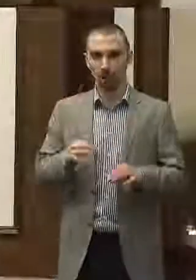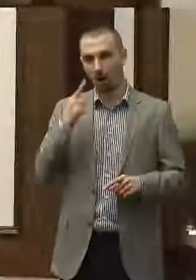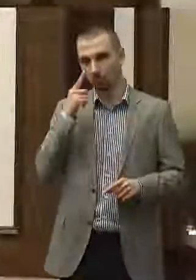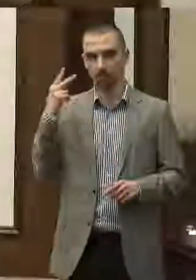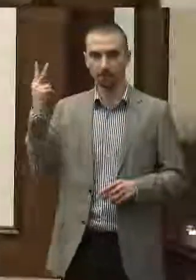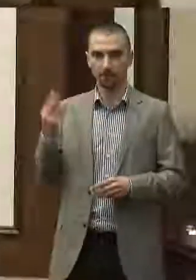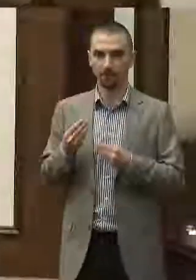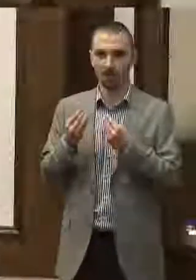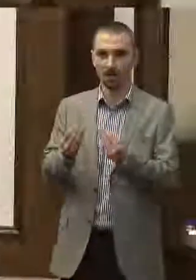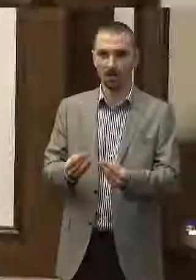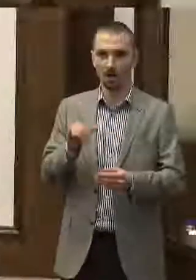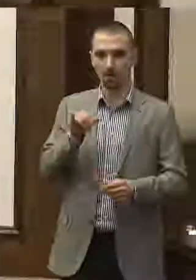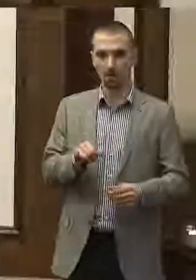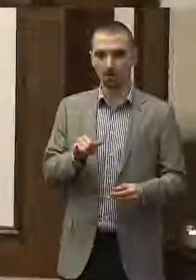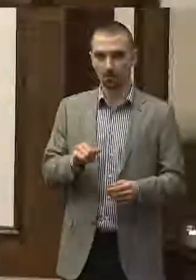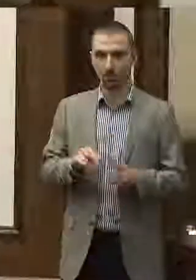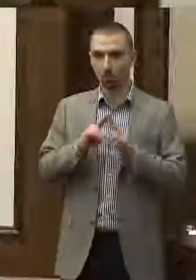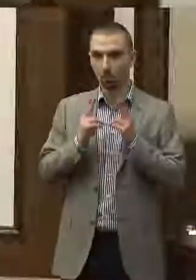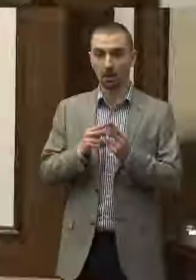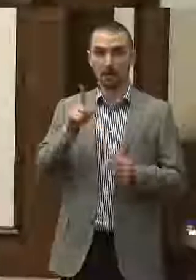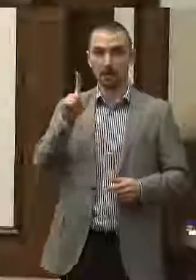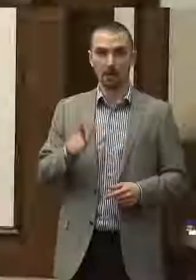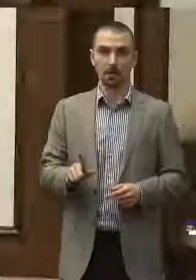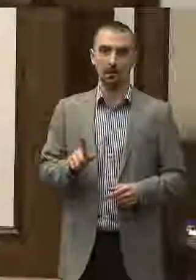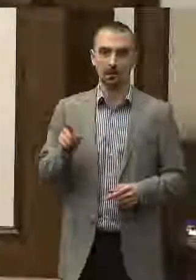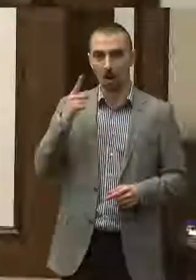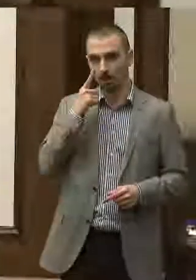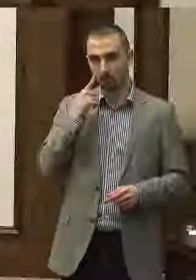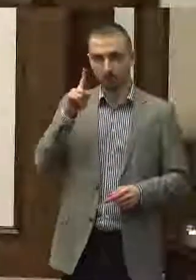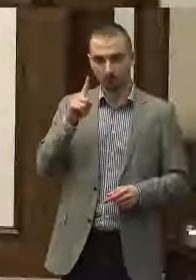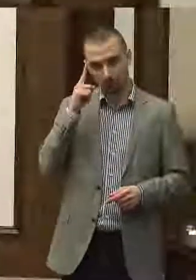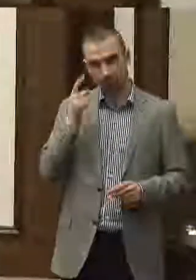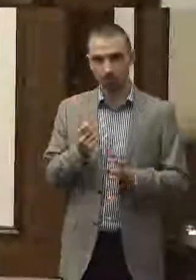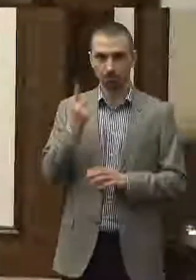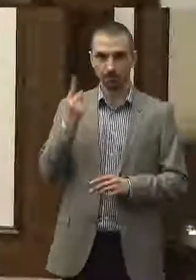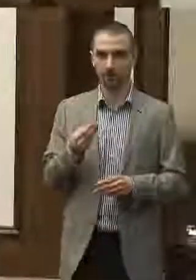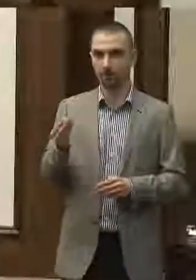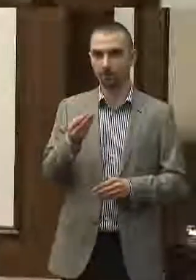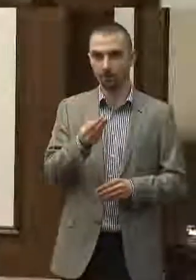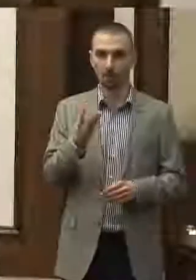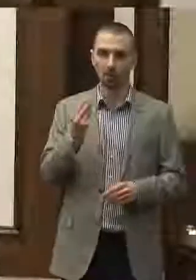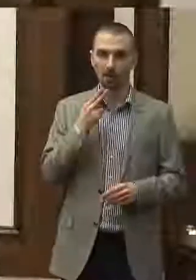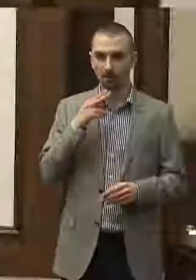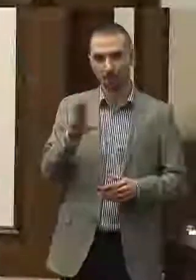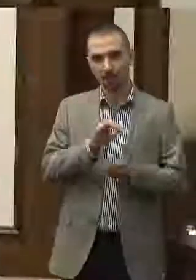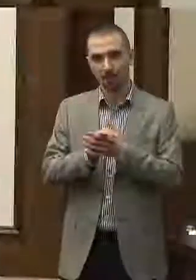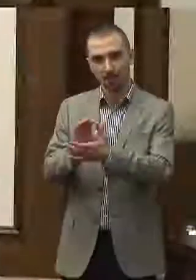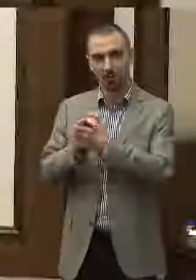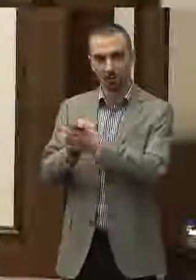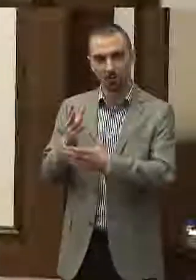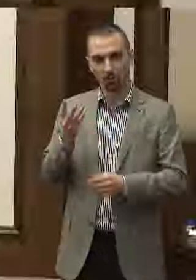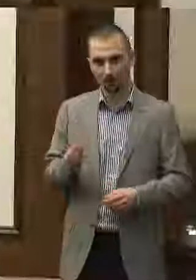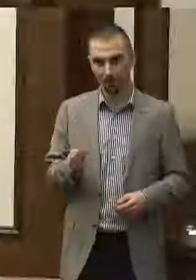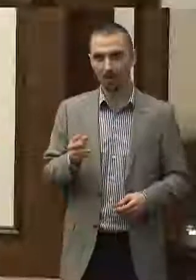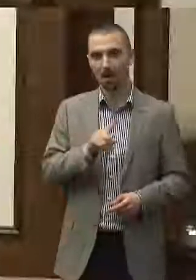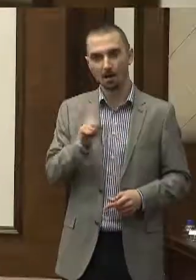verilmesi yönünde ve dünyaya bir ilk olan bu kadın haklarıyla ilgili de tüm hanımlarımızın gününü de ayrı ayrı kutluyorum. Hep meclisimizin de